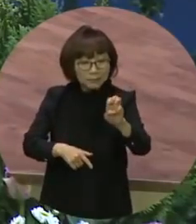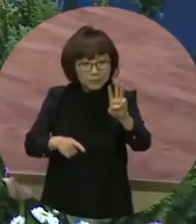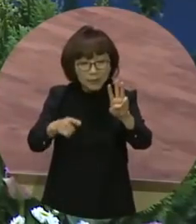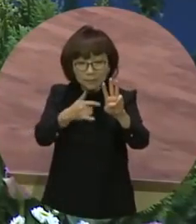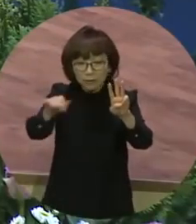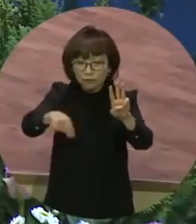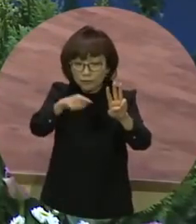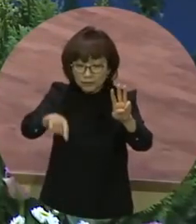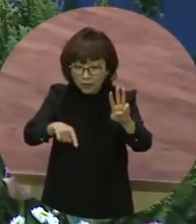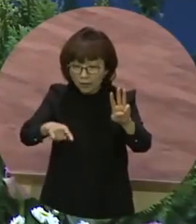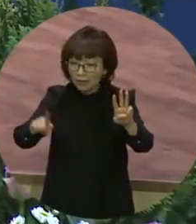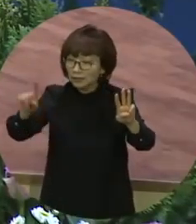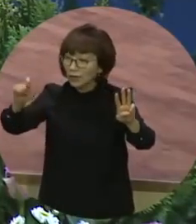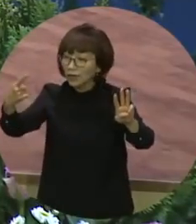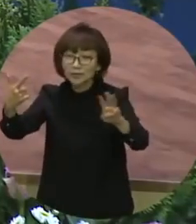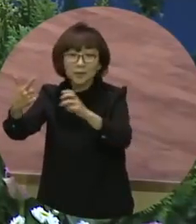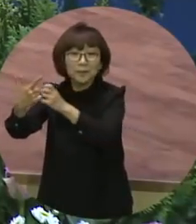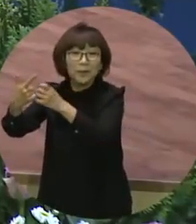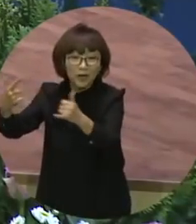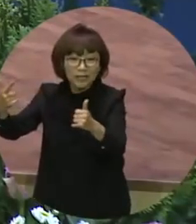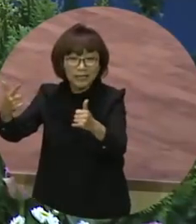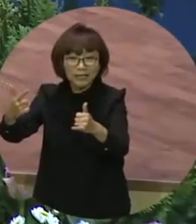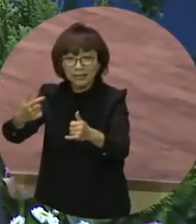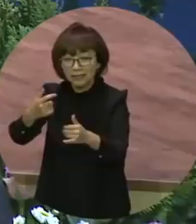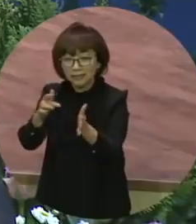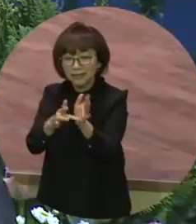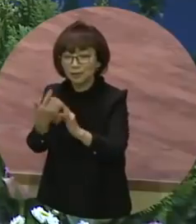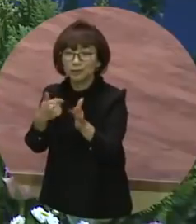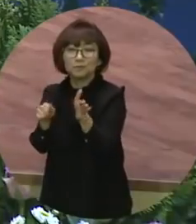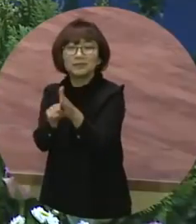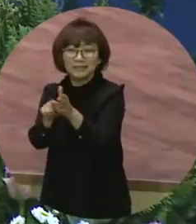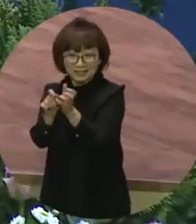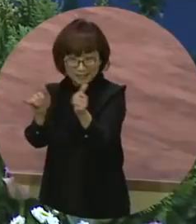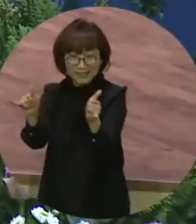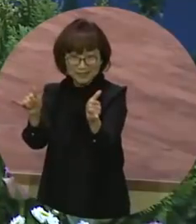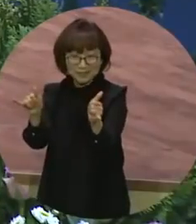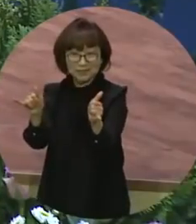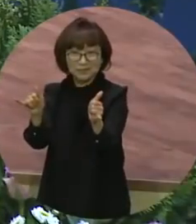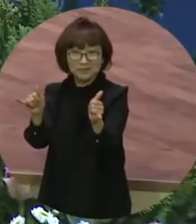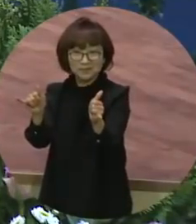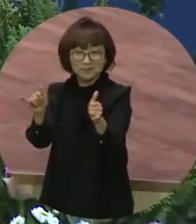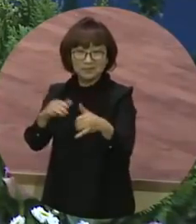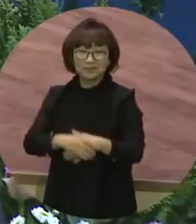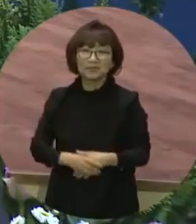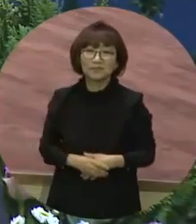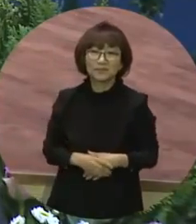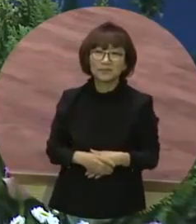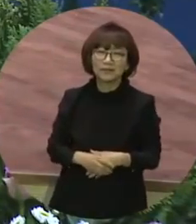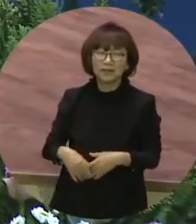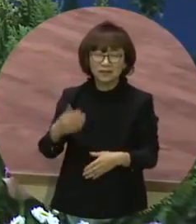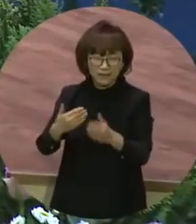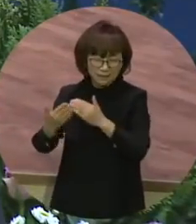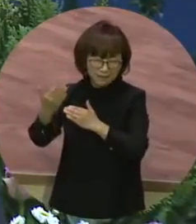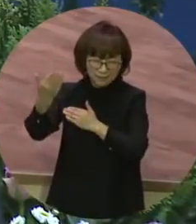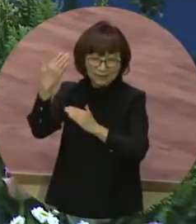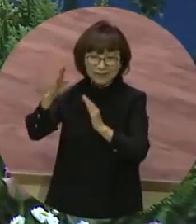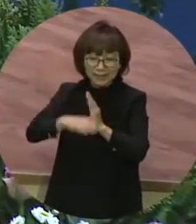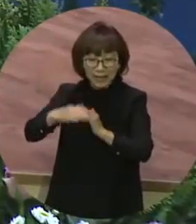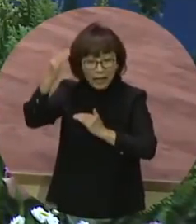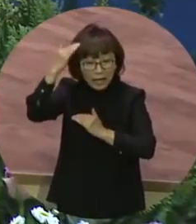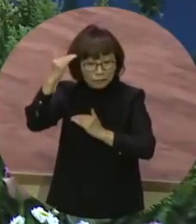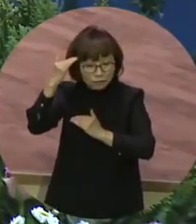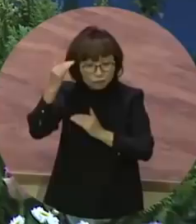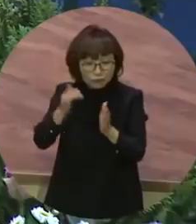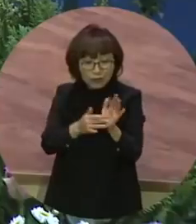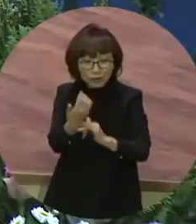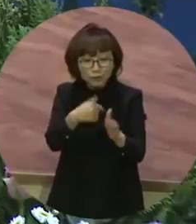우리나라에서 인구의 1.5%였어요. 2% 이하는 미전도 종족인데 그게 1.5%밖에 안